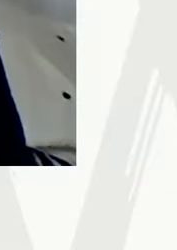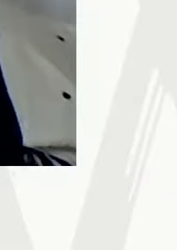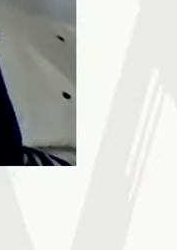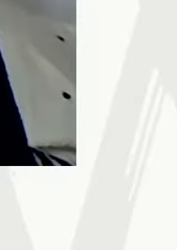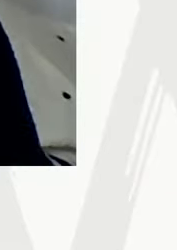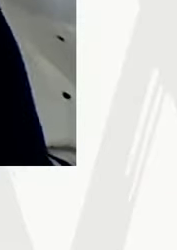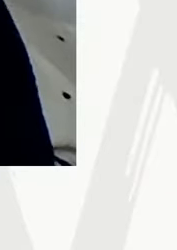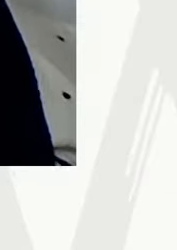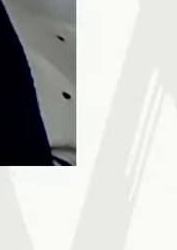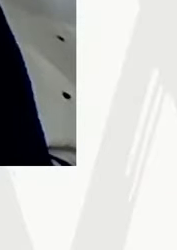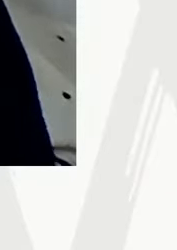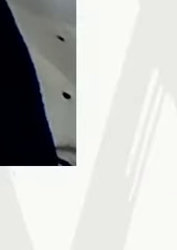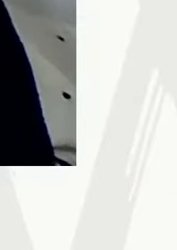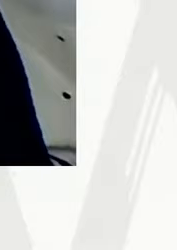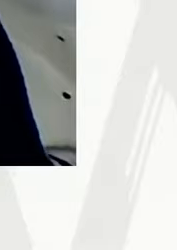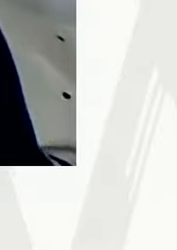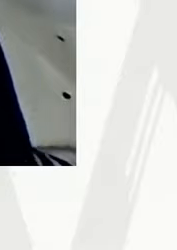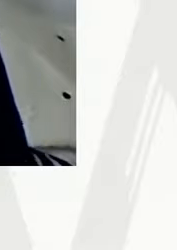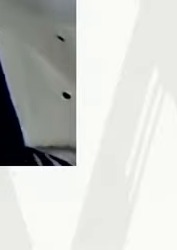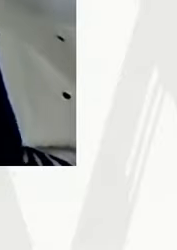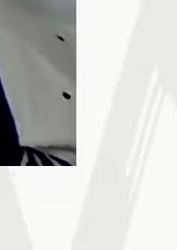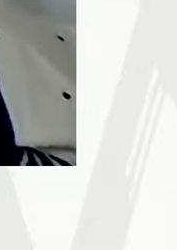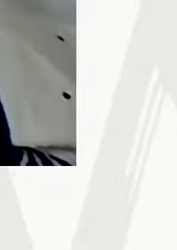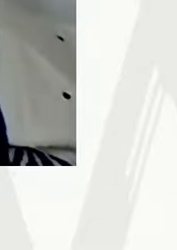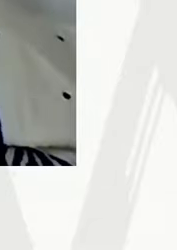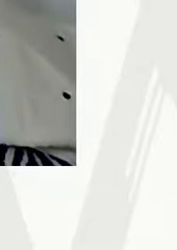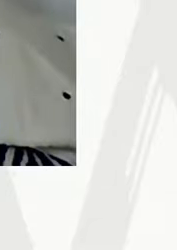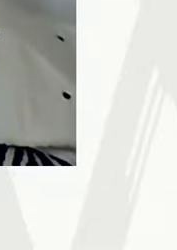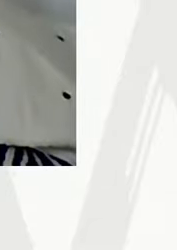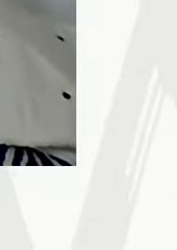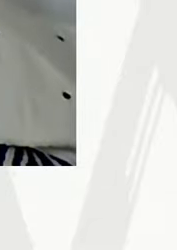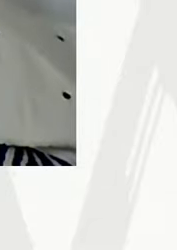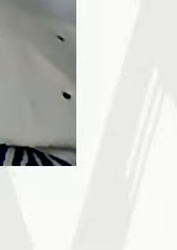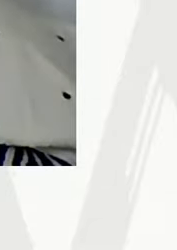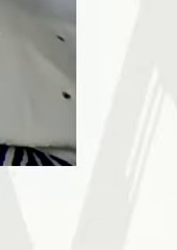régime, sujet de droit d'une part,